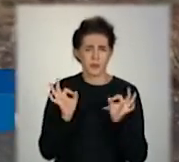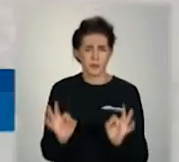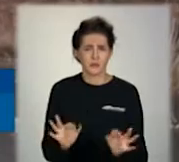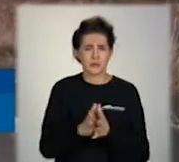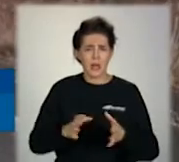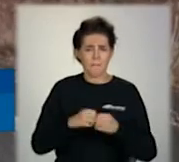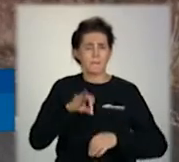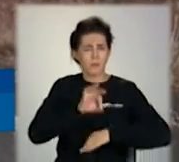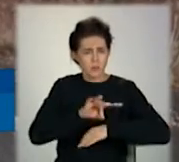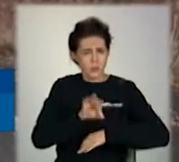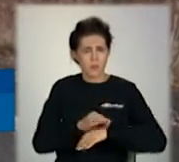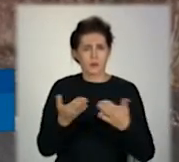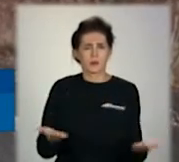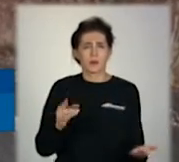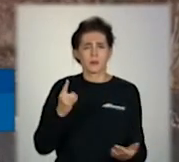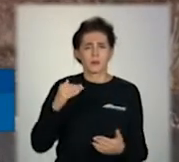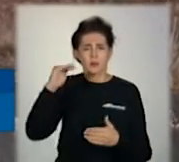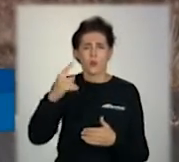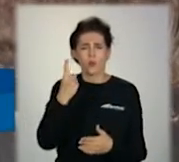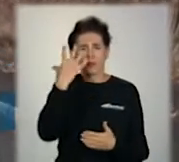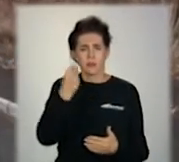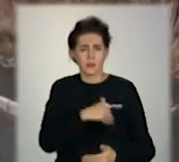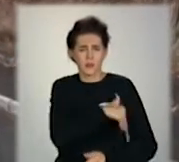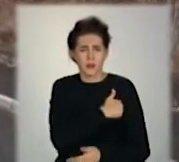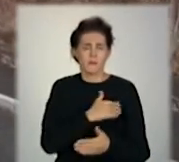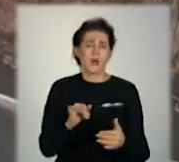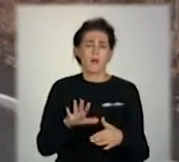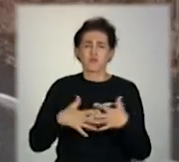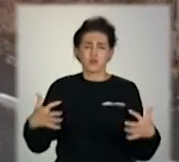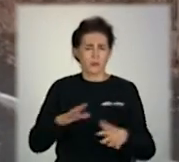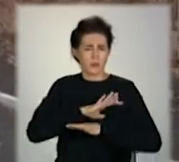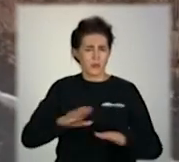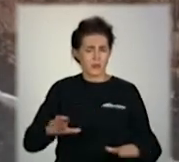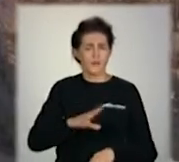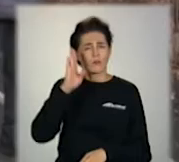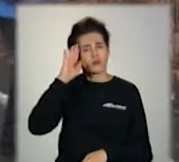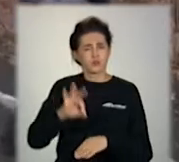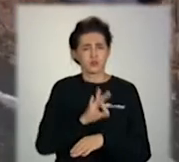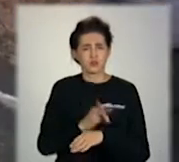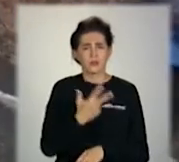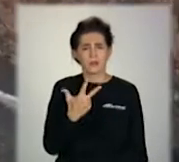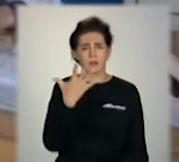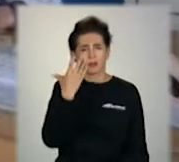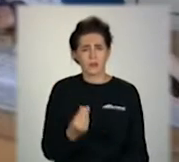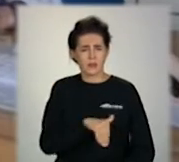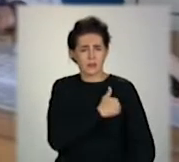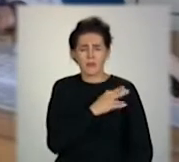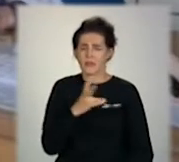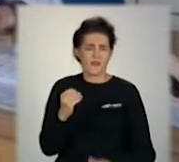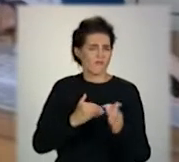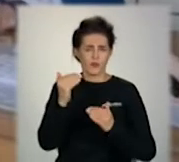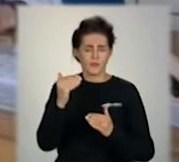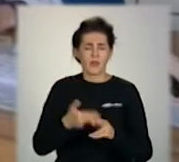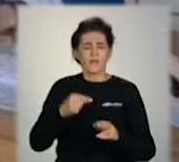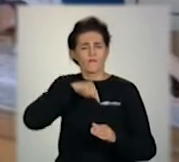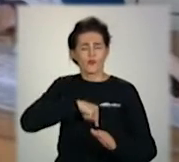ні. У дитини симптоматика один день, температура більше не була, у мужа 3 дні температура, і то невисока. Стрес і паніка